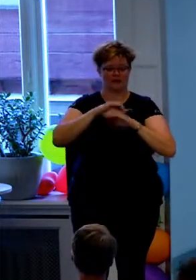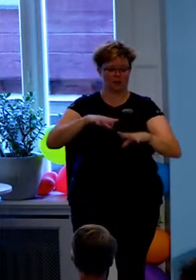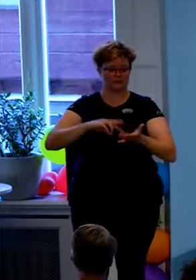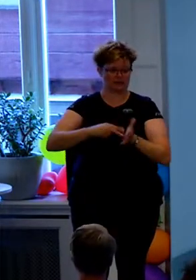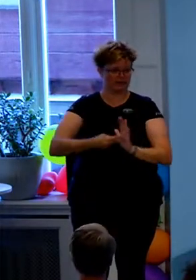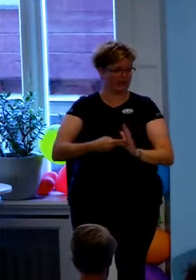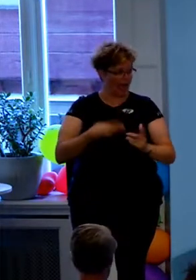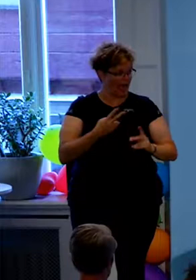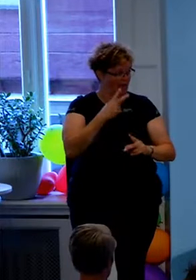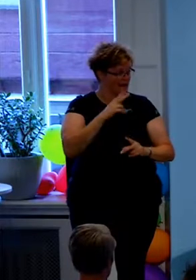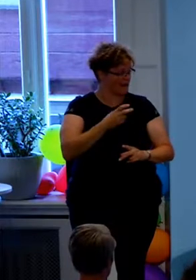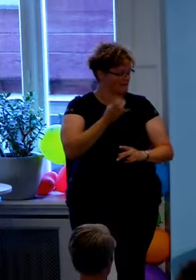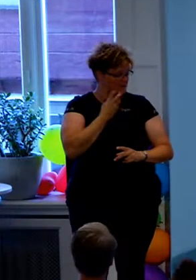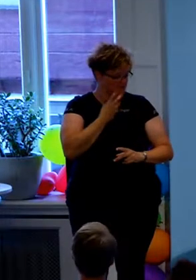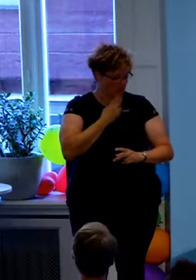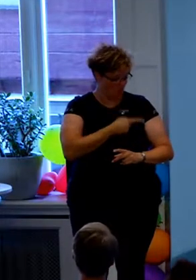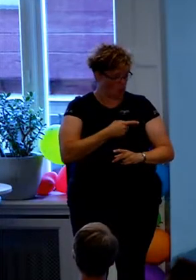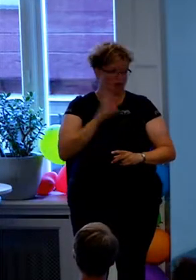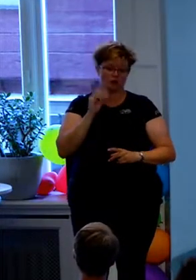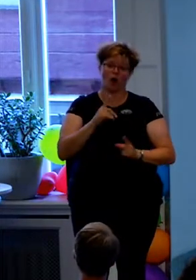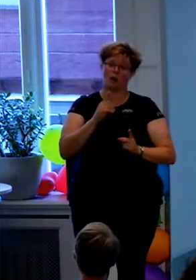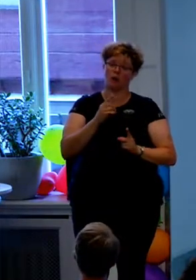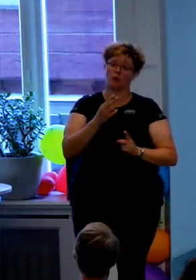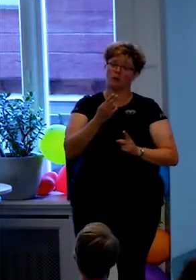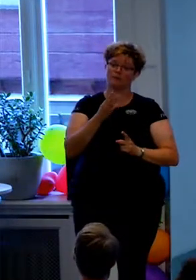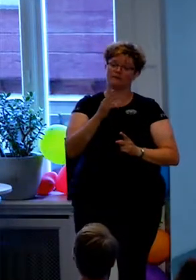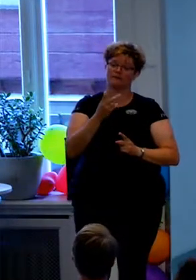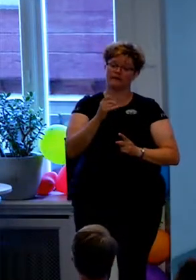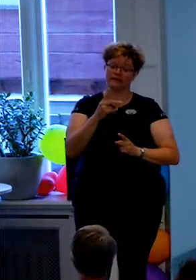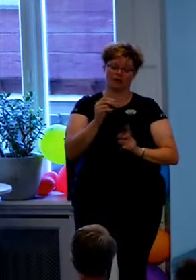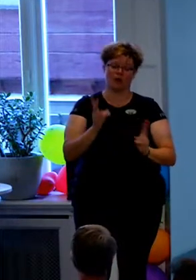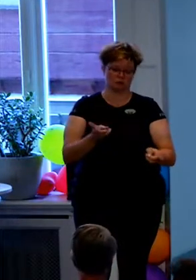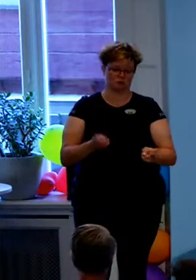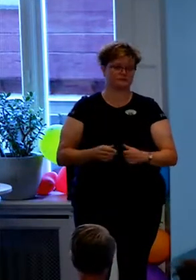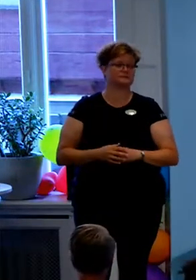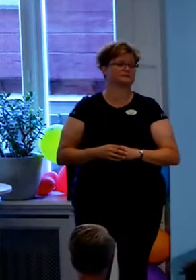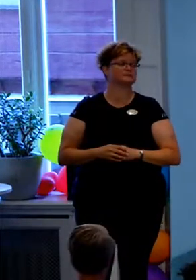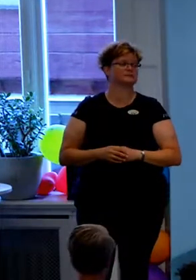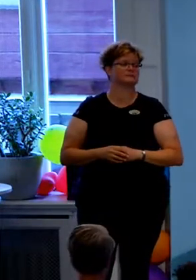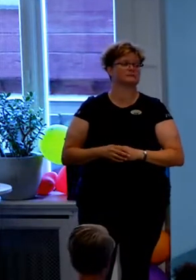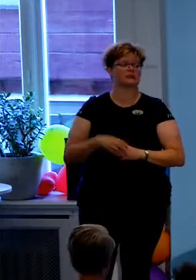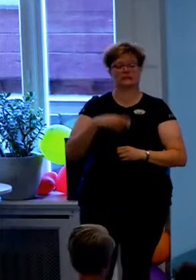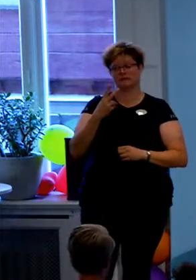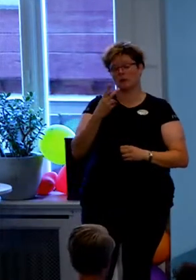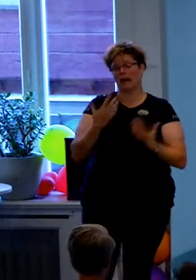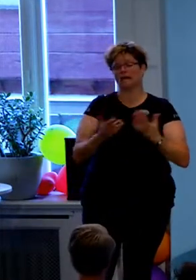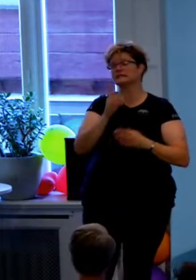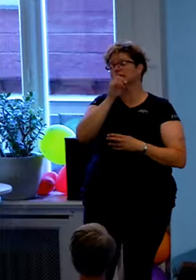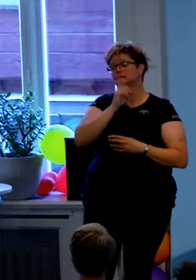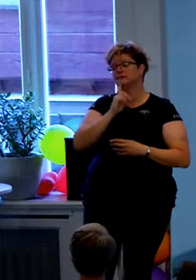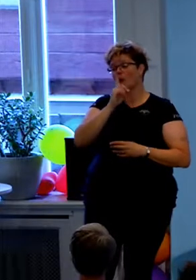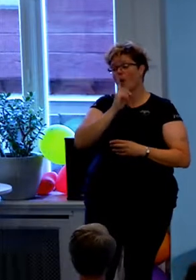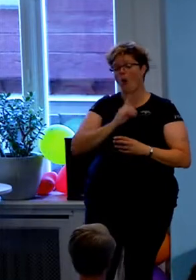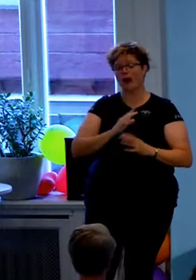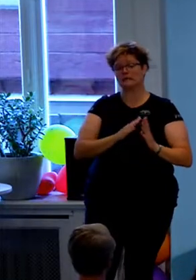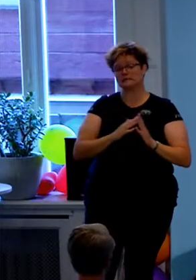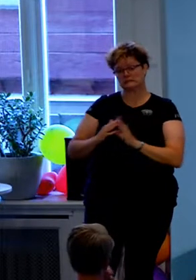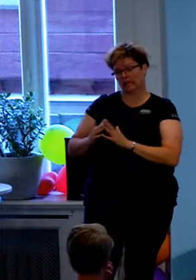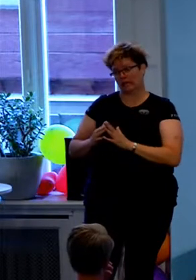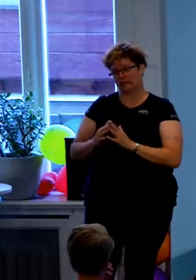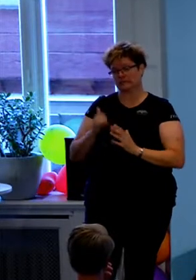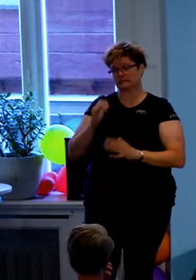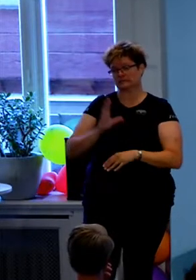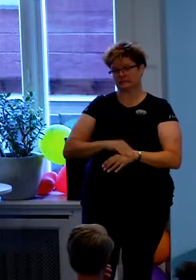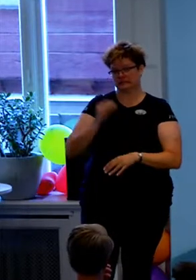det Västerås, man vill gärna tro det. Västerås-Ludvika, det stämmer. Västerås-Ludvika. Ja. Så att, två relativt små orter